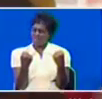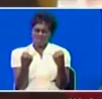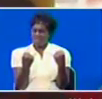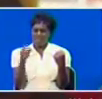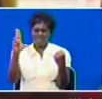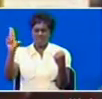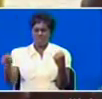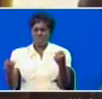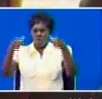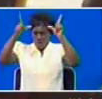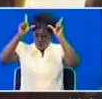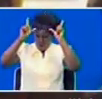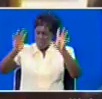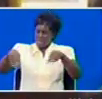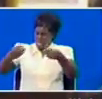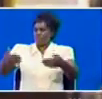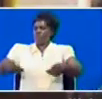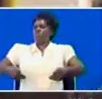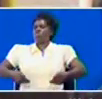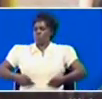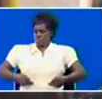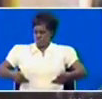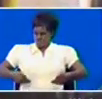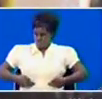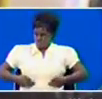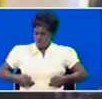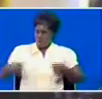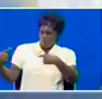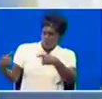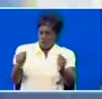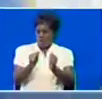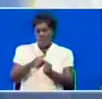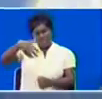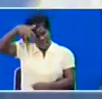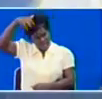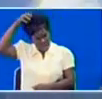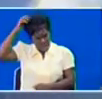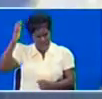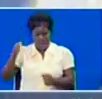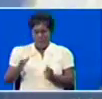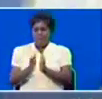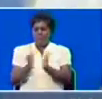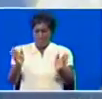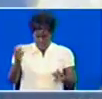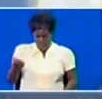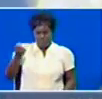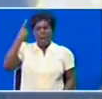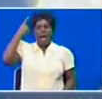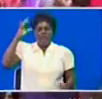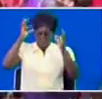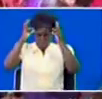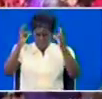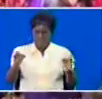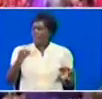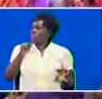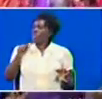Abana, ngombe unapatia ule kijana. Anapambana na simba. Wananchi wamechanuka, wataamua